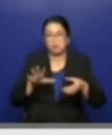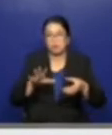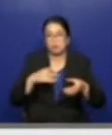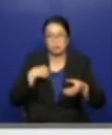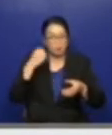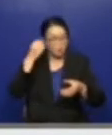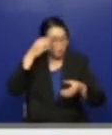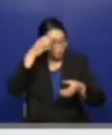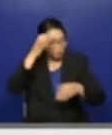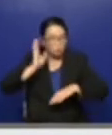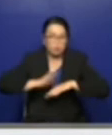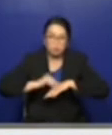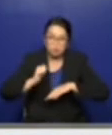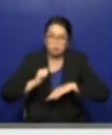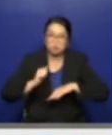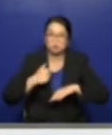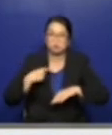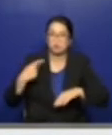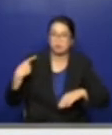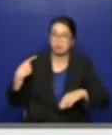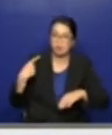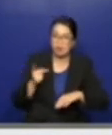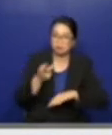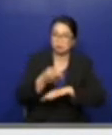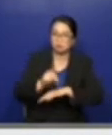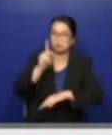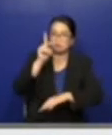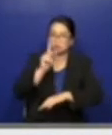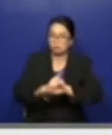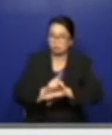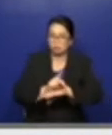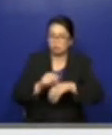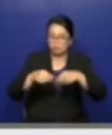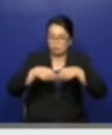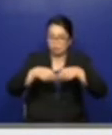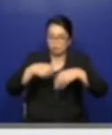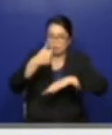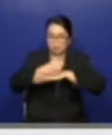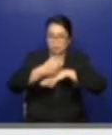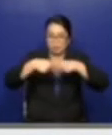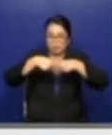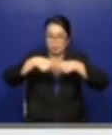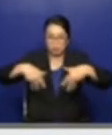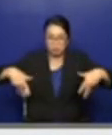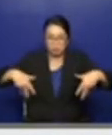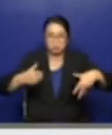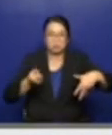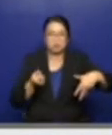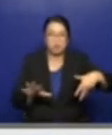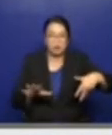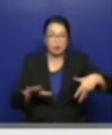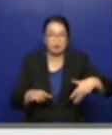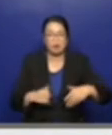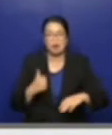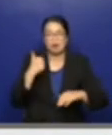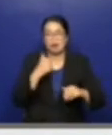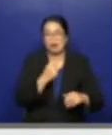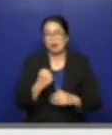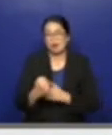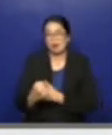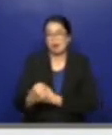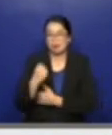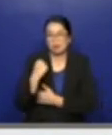ความรู้ความสามารถมีปลัดเป็นประธาน15ท่านมีอำนาจตามมาตรา